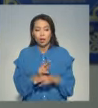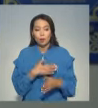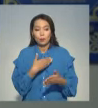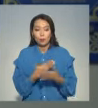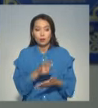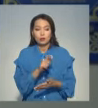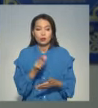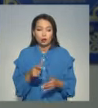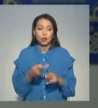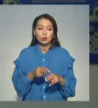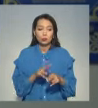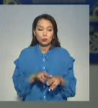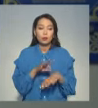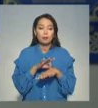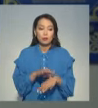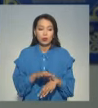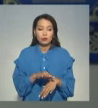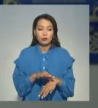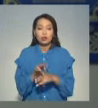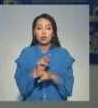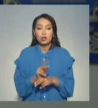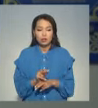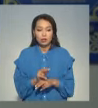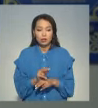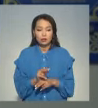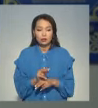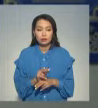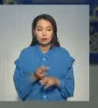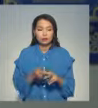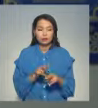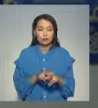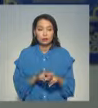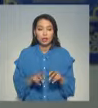пациентов, которые проводят лечение и которые не нарушают режим.